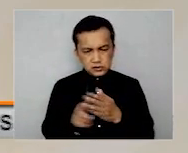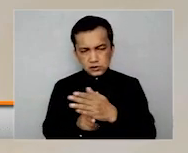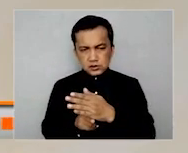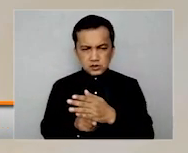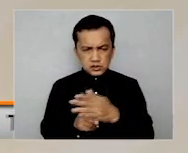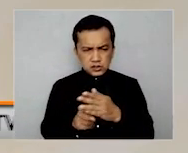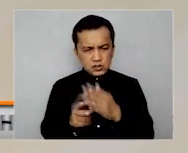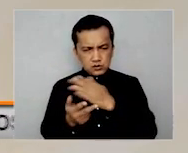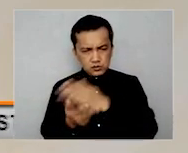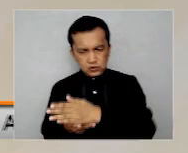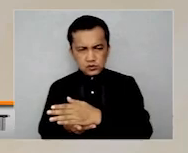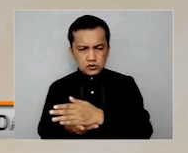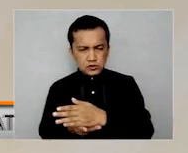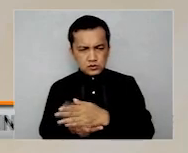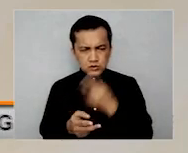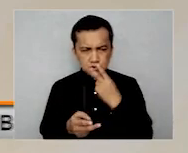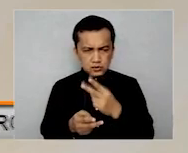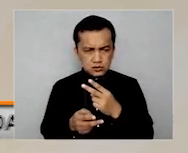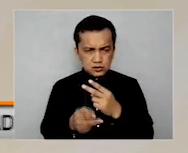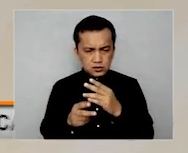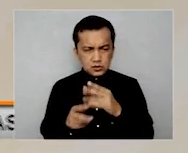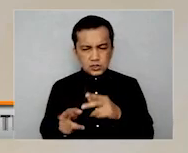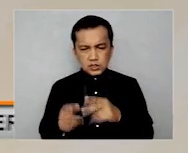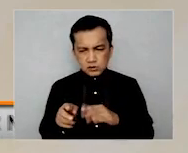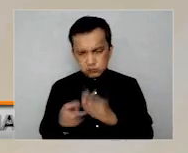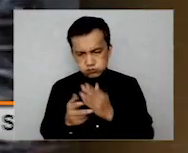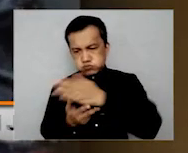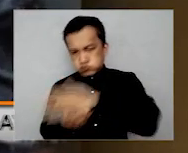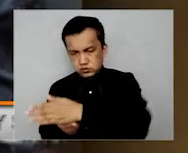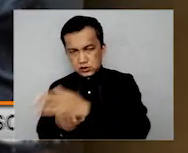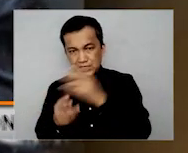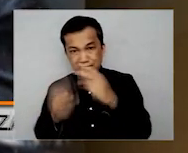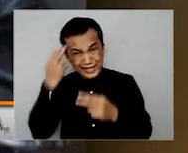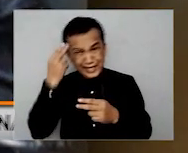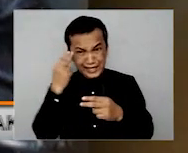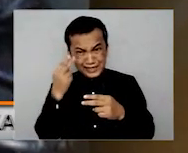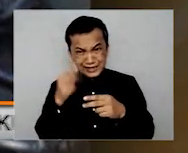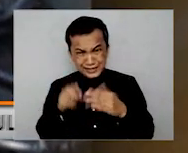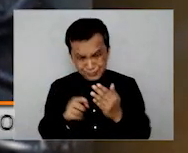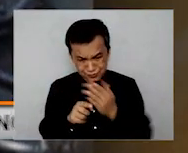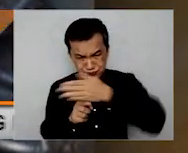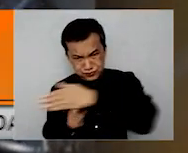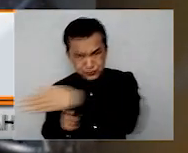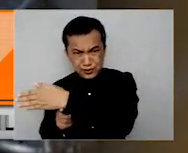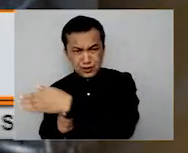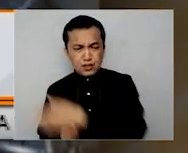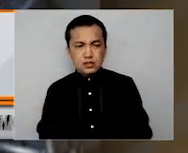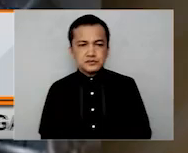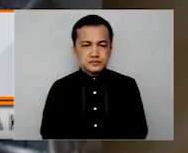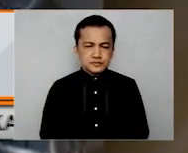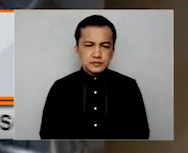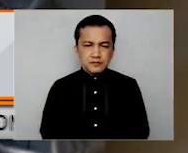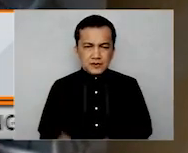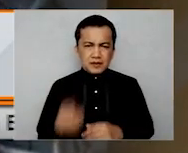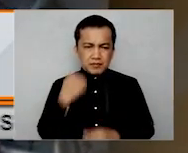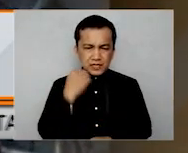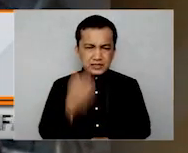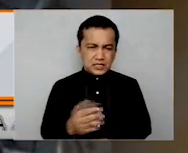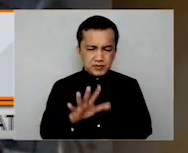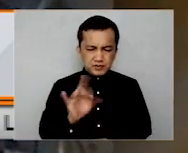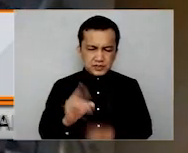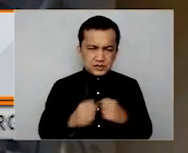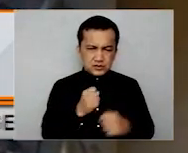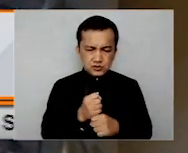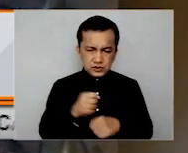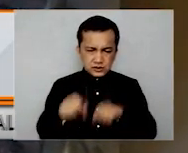yung tao lumitaw na doon hanggang sa nagulungan na yung ulo niya. Dead on the spot ang 58-anyos na siklista